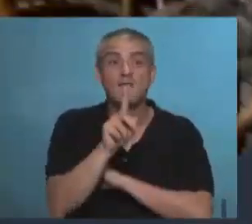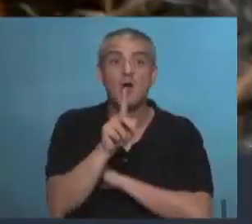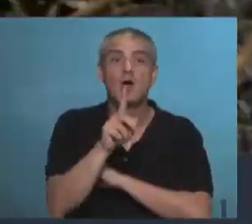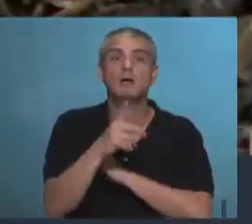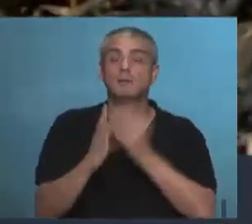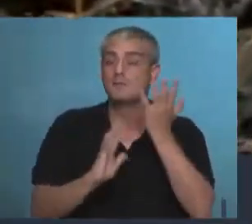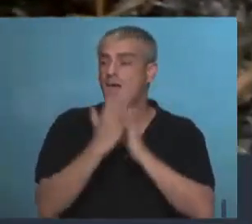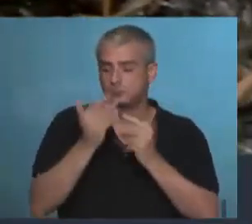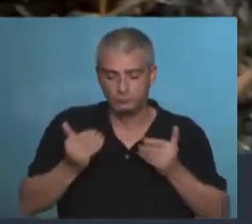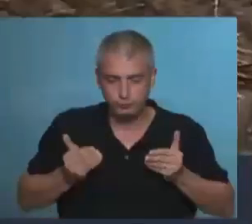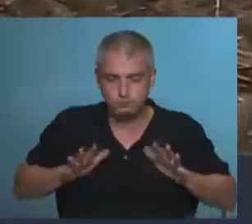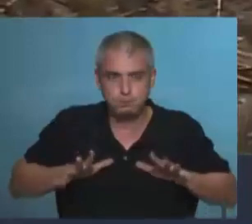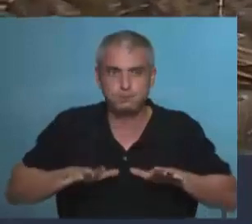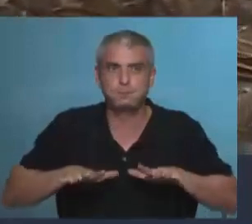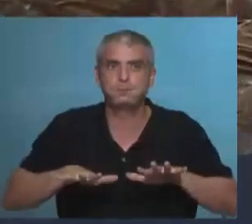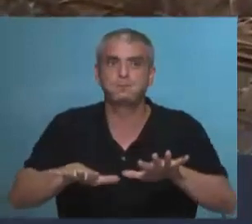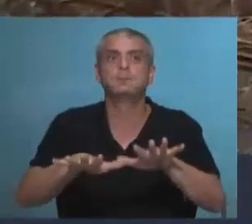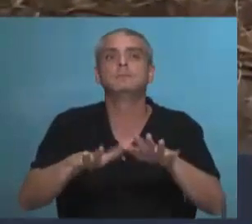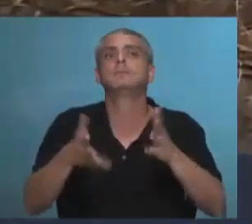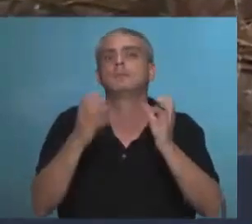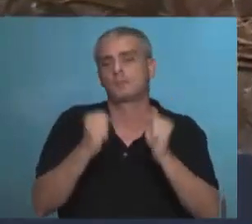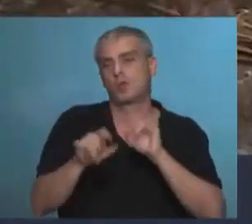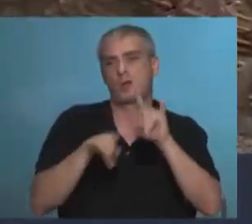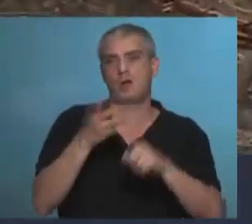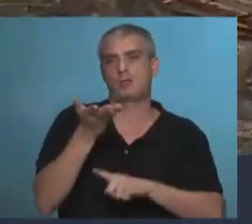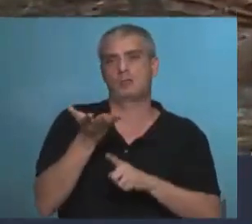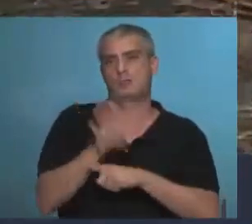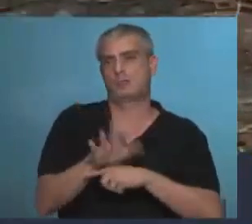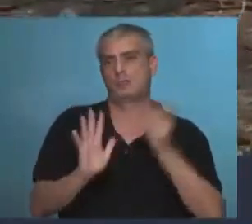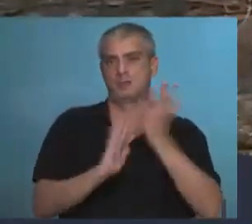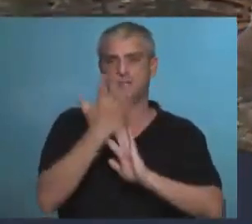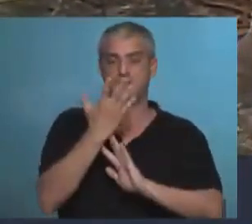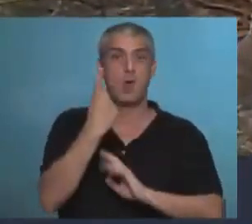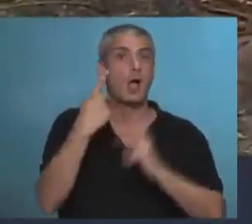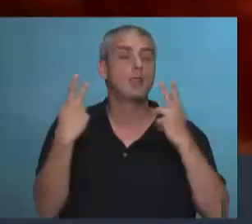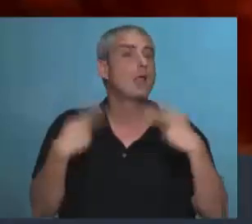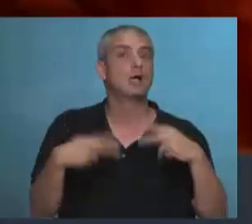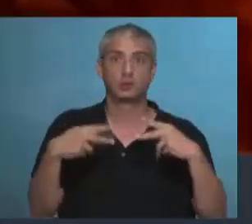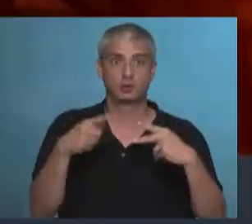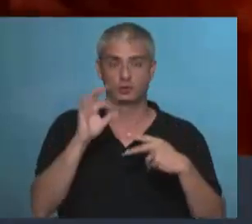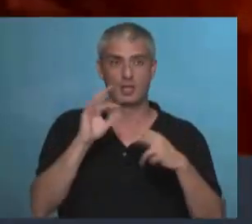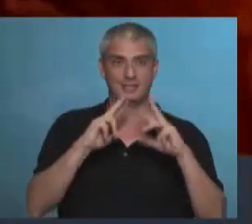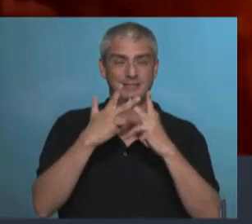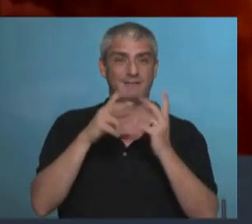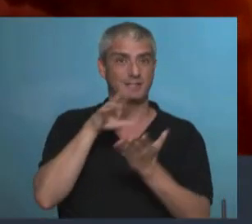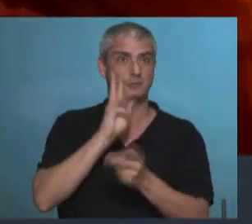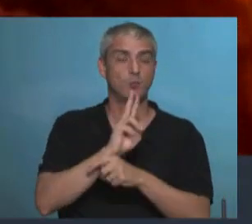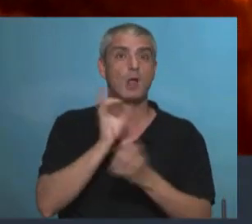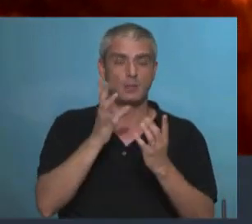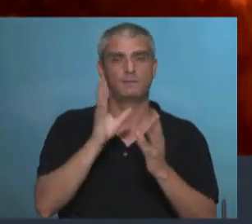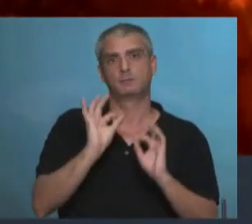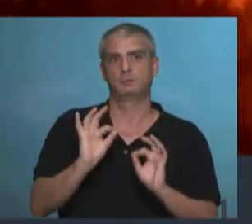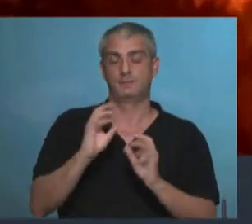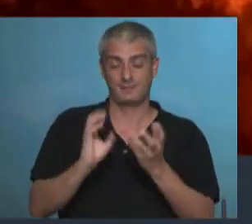מהאש שמתקדמת במהירות, אז הם בטח נשרפו. אחד החששות המרכזיים של צוות השמורה התממש הערב.